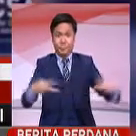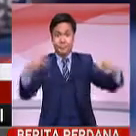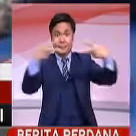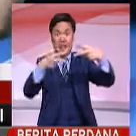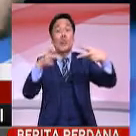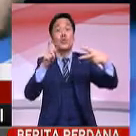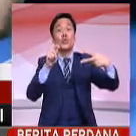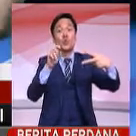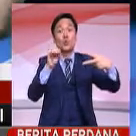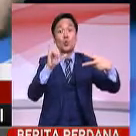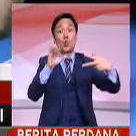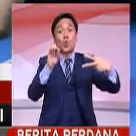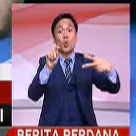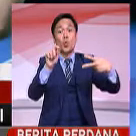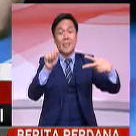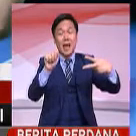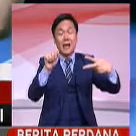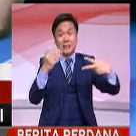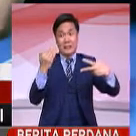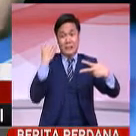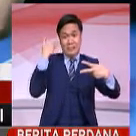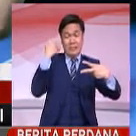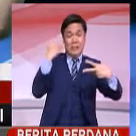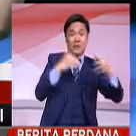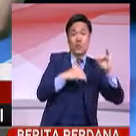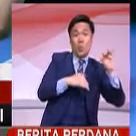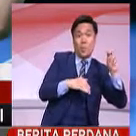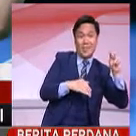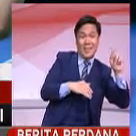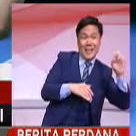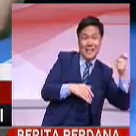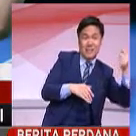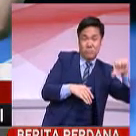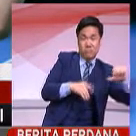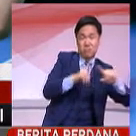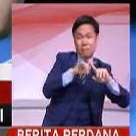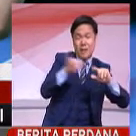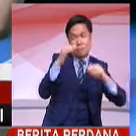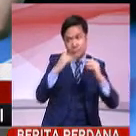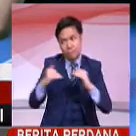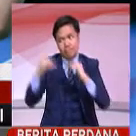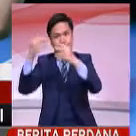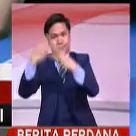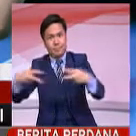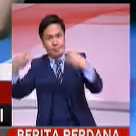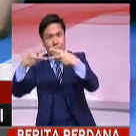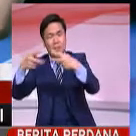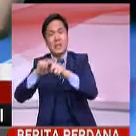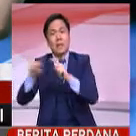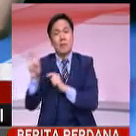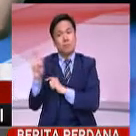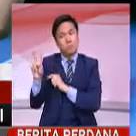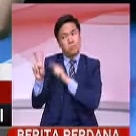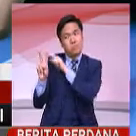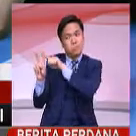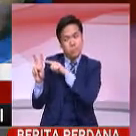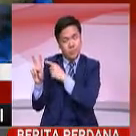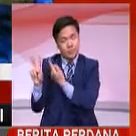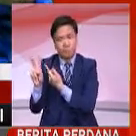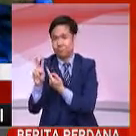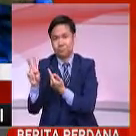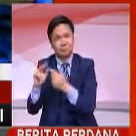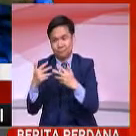Talent Toyota selepas terkandas dipusingkan awal terbuka Talent you next ke-22 Bergo itu bagaimanapun tidak dapat marah ke kejohanan